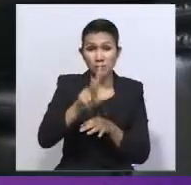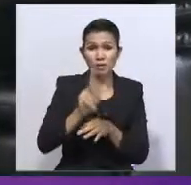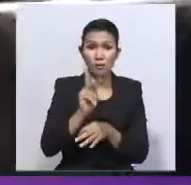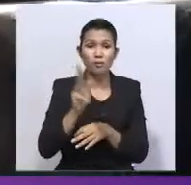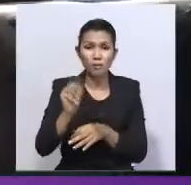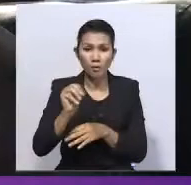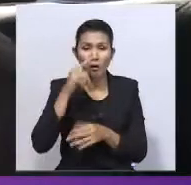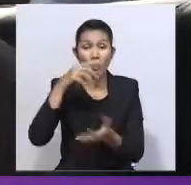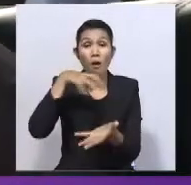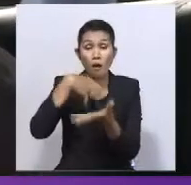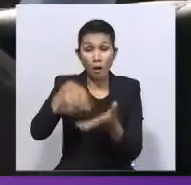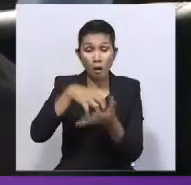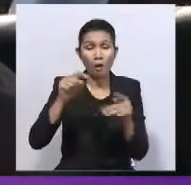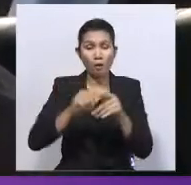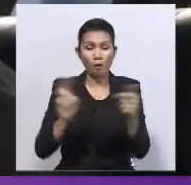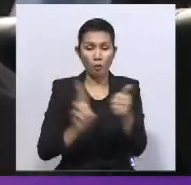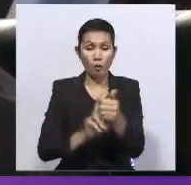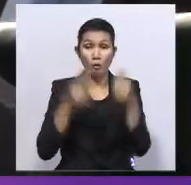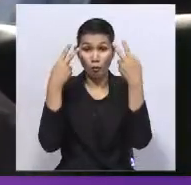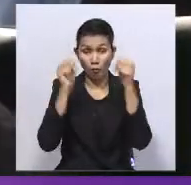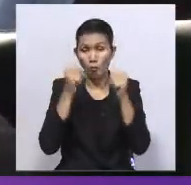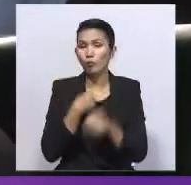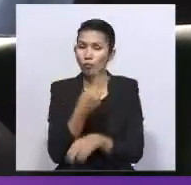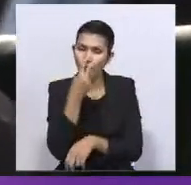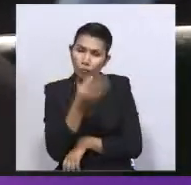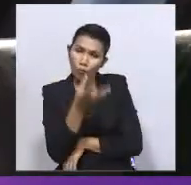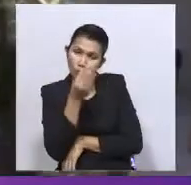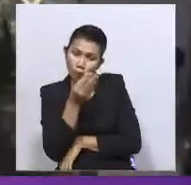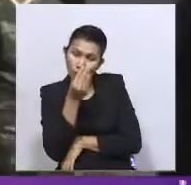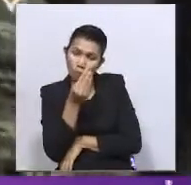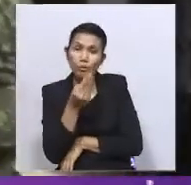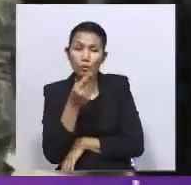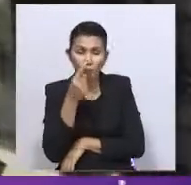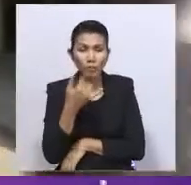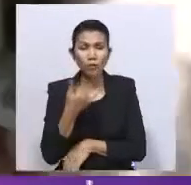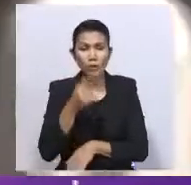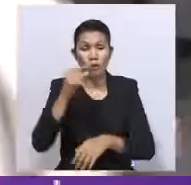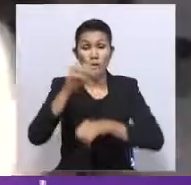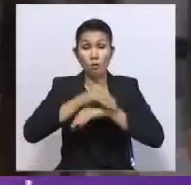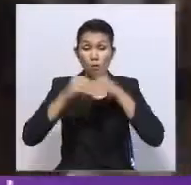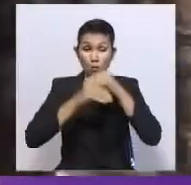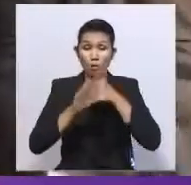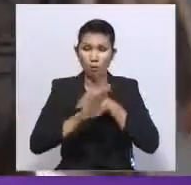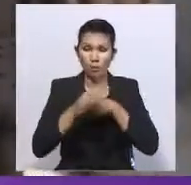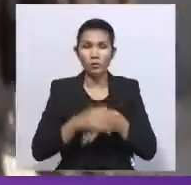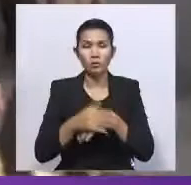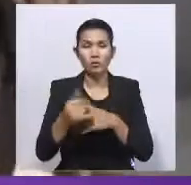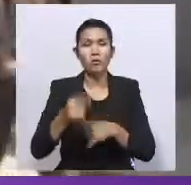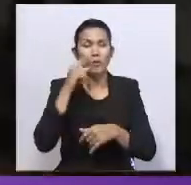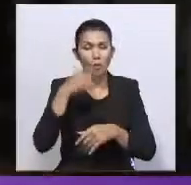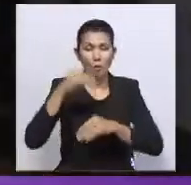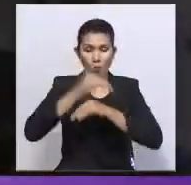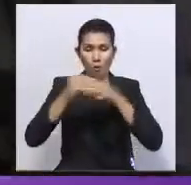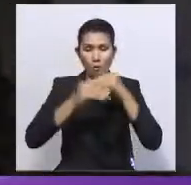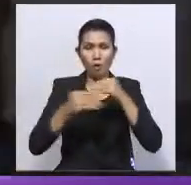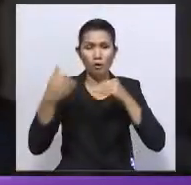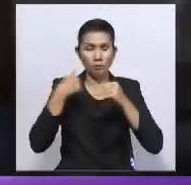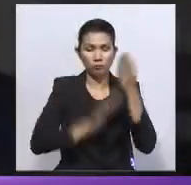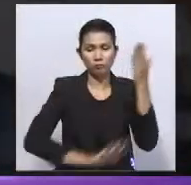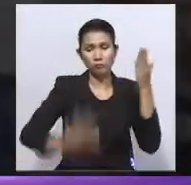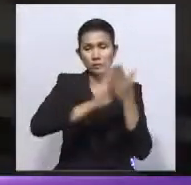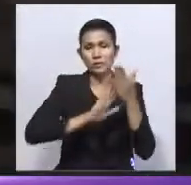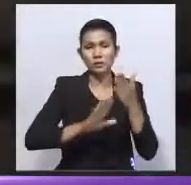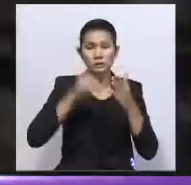อกฉัตรชัยสาริกัญญะรองนายกรัฐมนตรีได้ดูระหว่างลงพื้นที่ตรวจเยี่ยมโครงการซึ่งเป็นหนึ่งใน44โครงการทั่วประเ